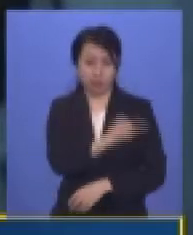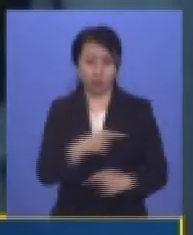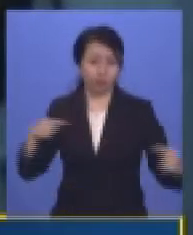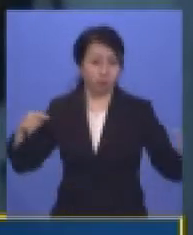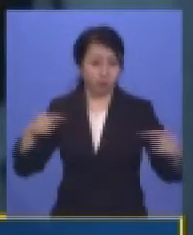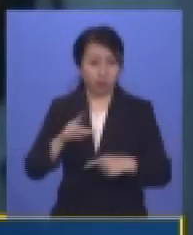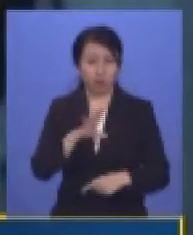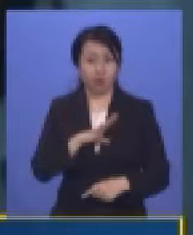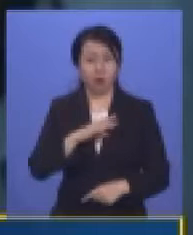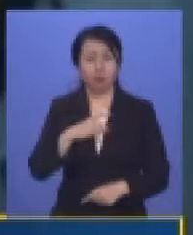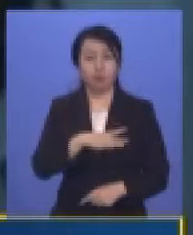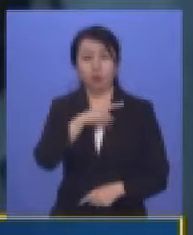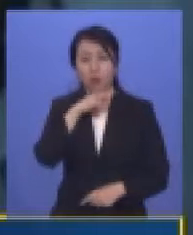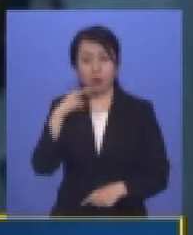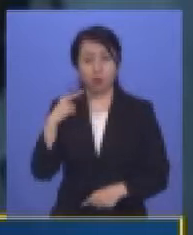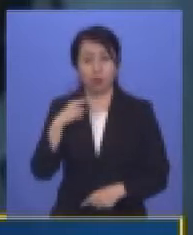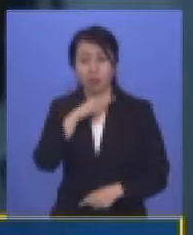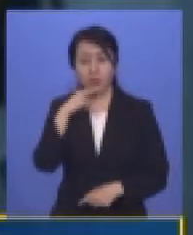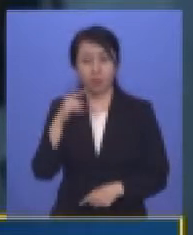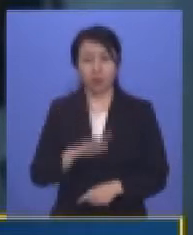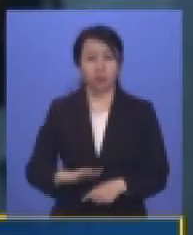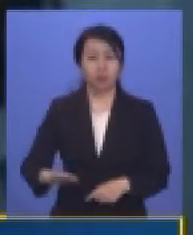противниками были белорусы и россияне.